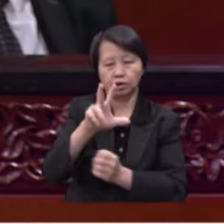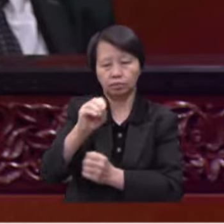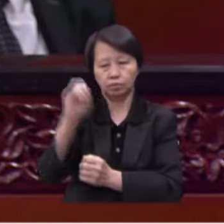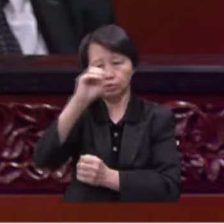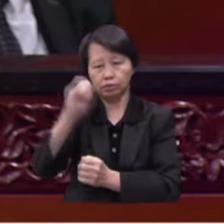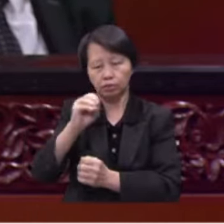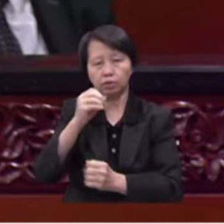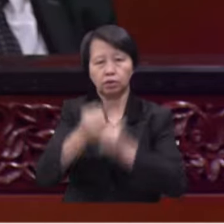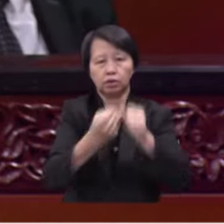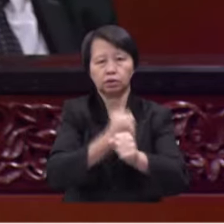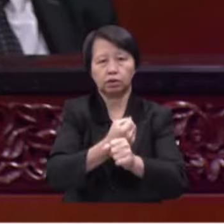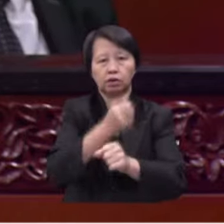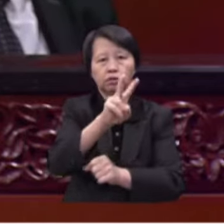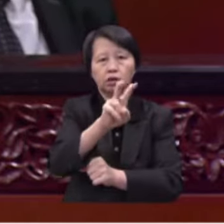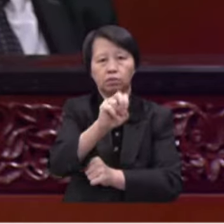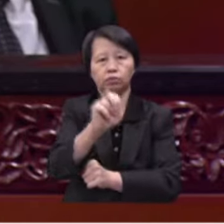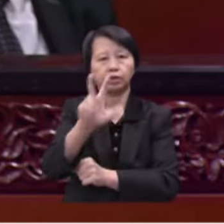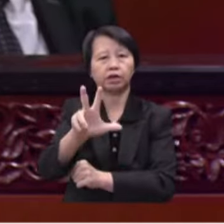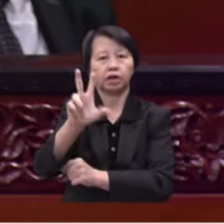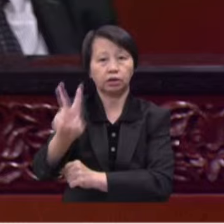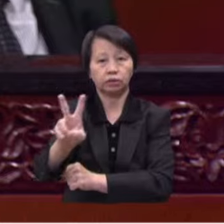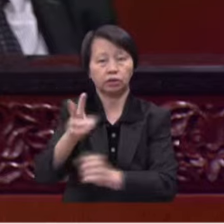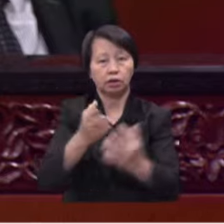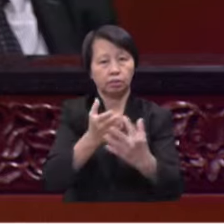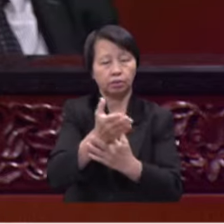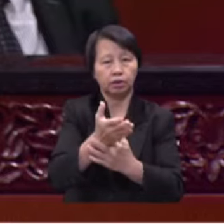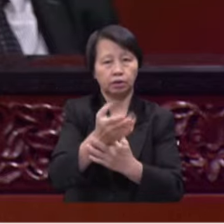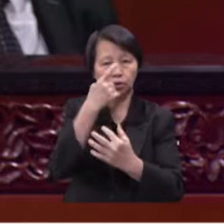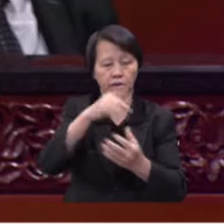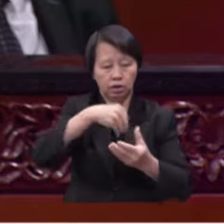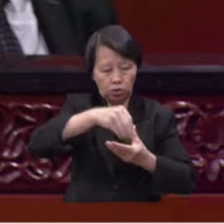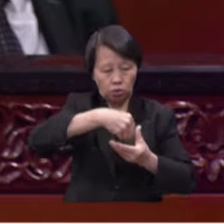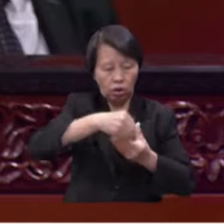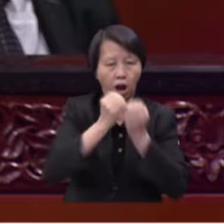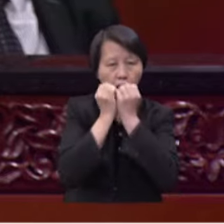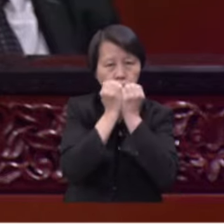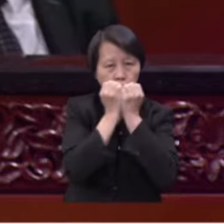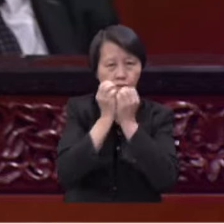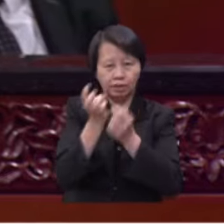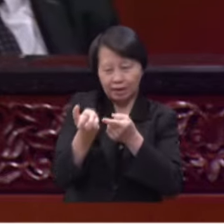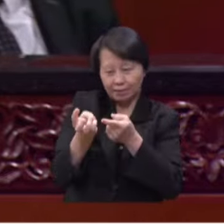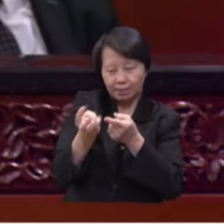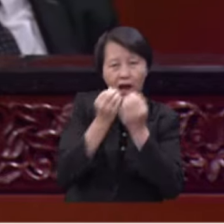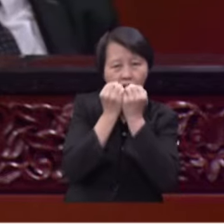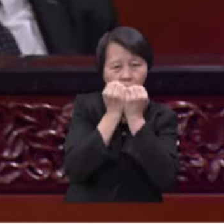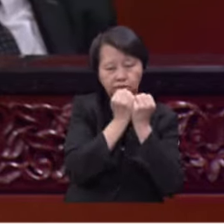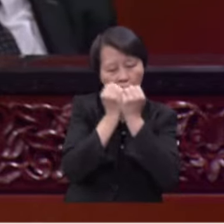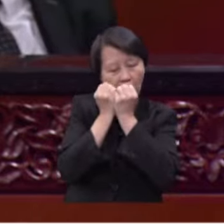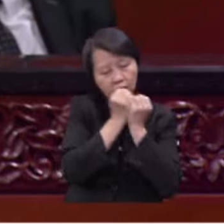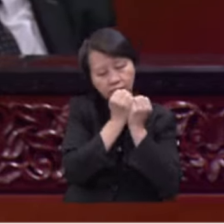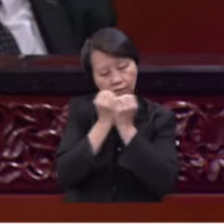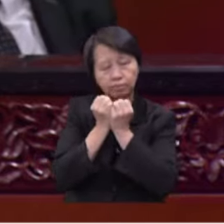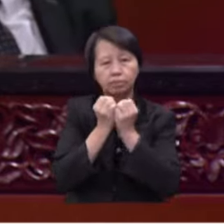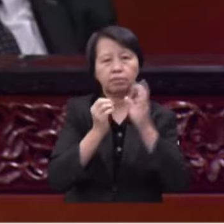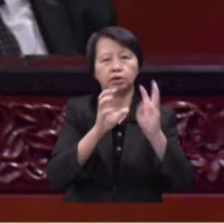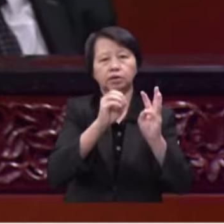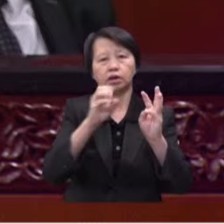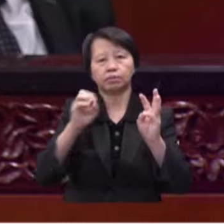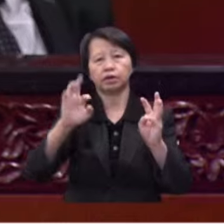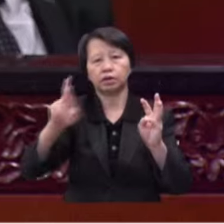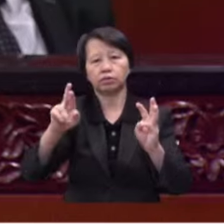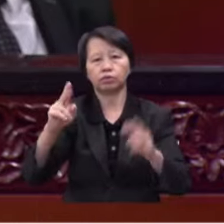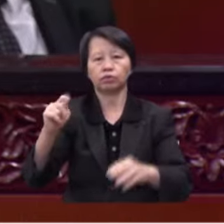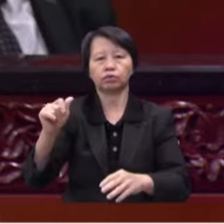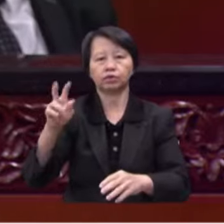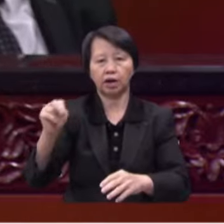menjelang tahun 2032 menurusi inisiatif pengeluaran jagung bijian alam negara sepanjang 600.000-an